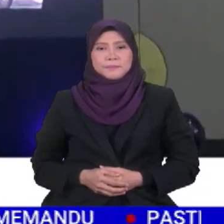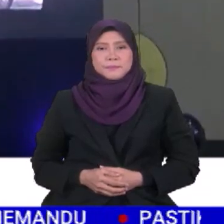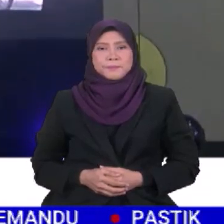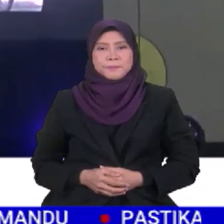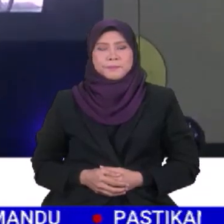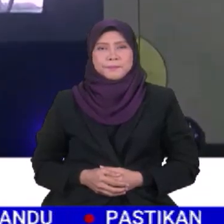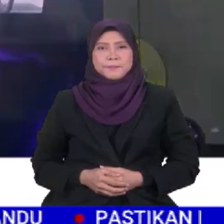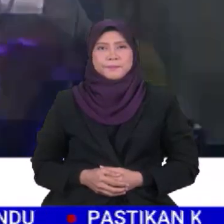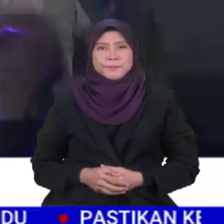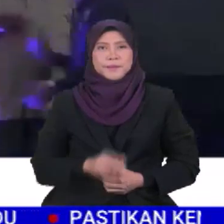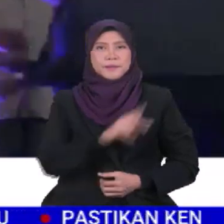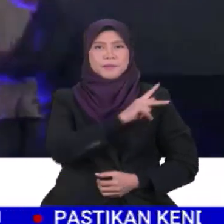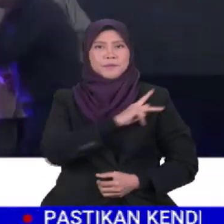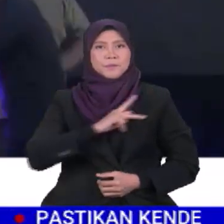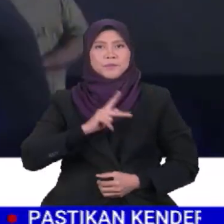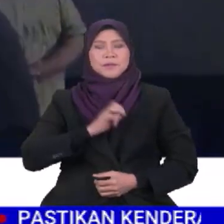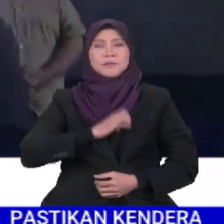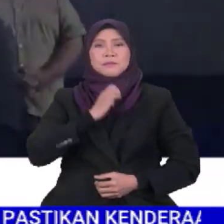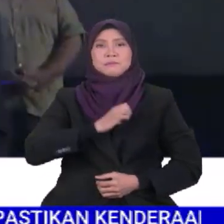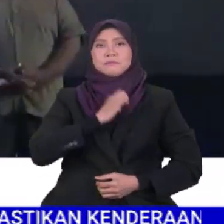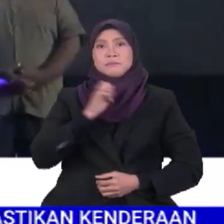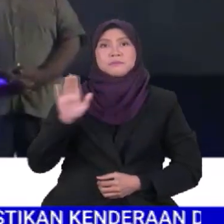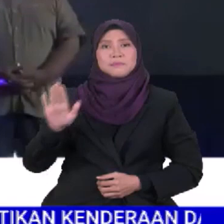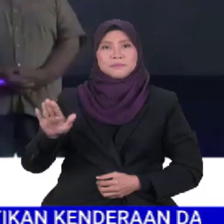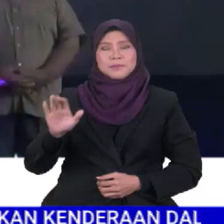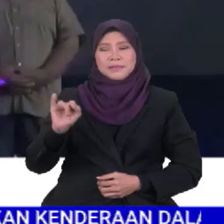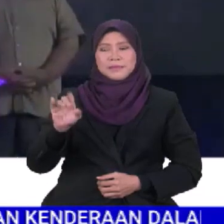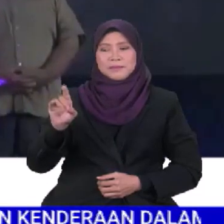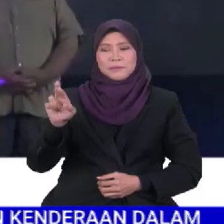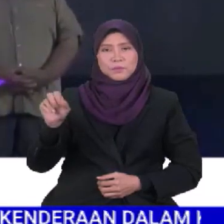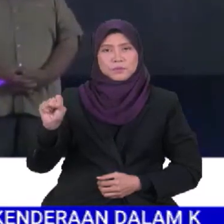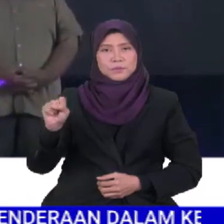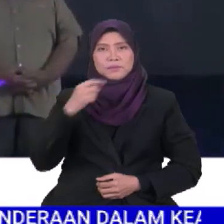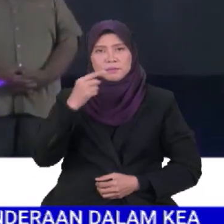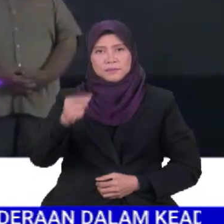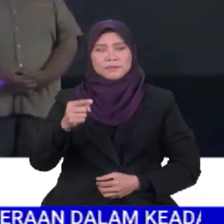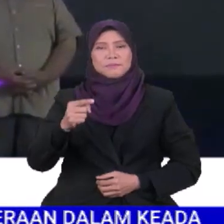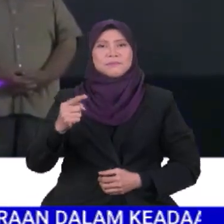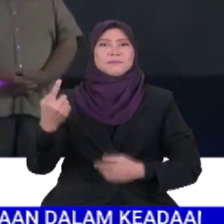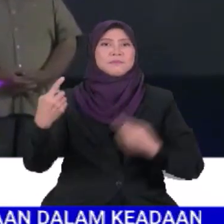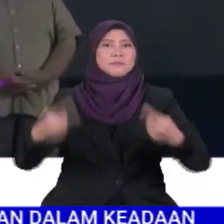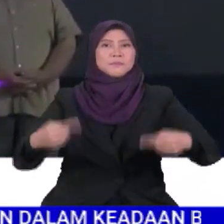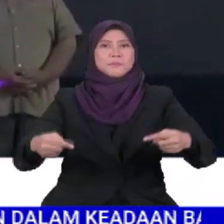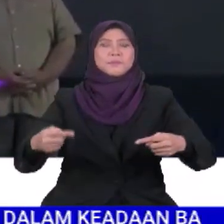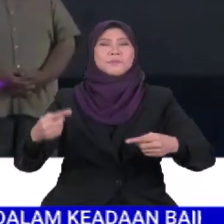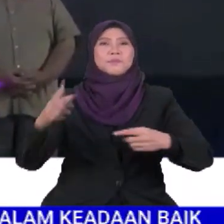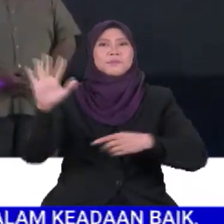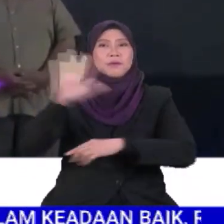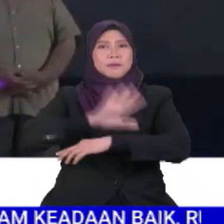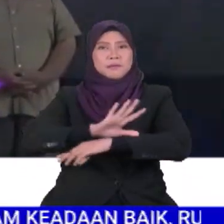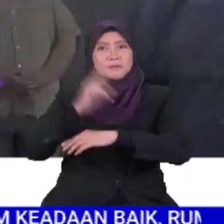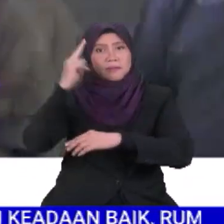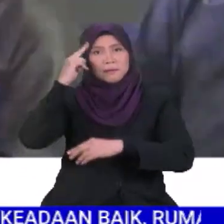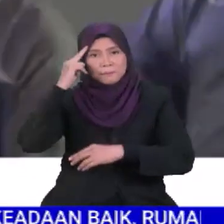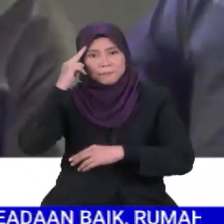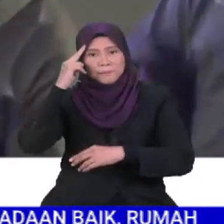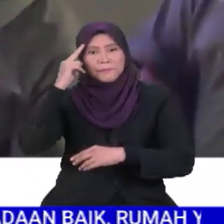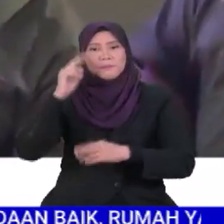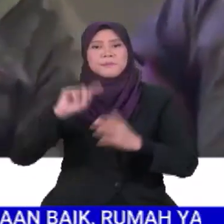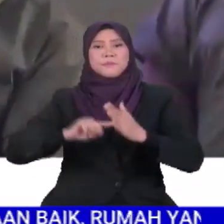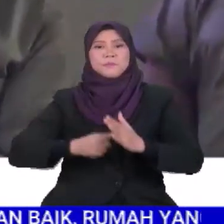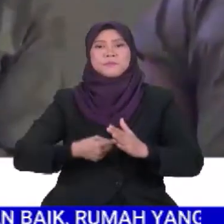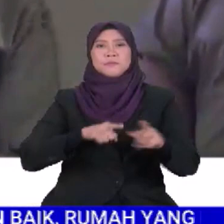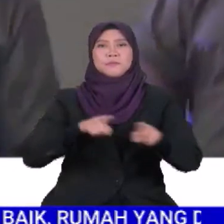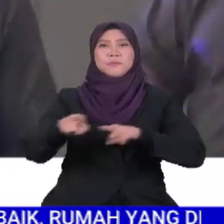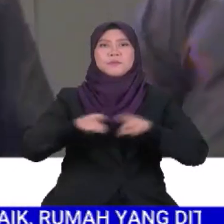Menurut Ketua Pegawai Operasi TSG Nasiruddin Wan Idrus, kejohanan selama 5 hari di Emiriah Arab Bersatu itu merupakan